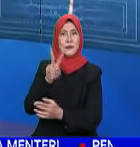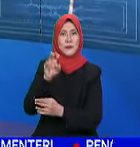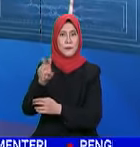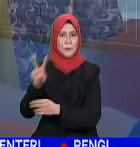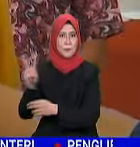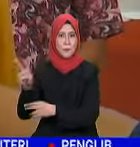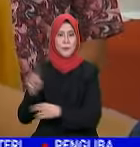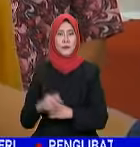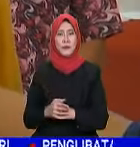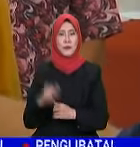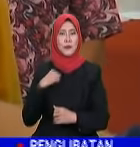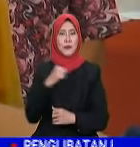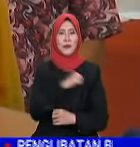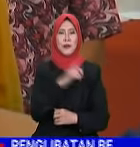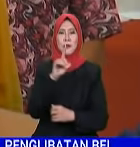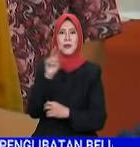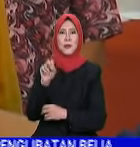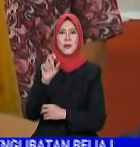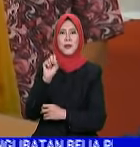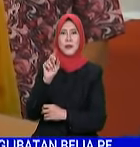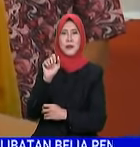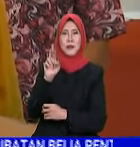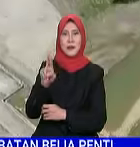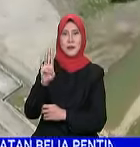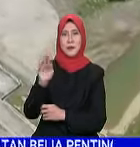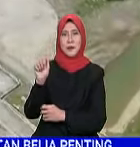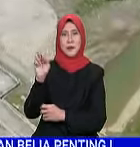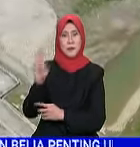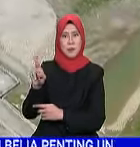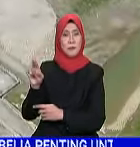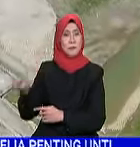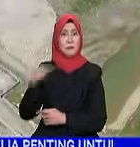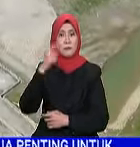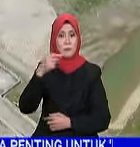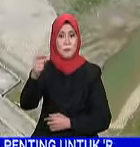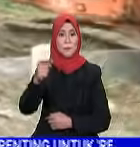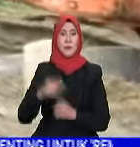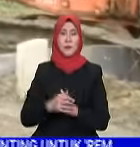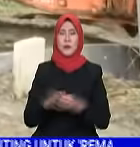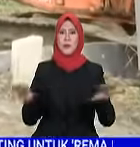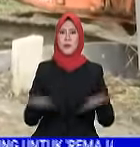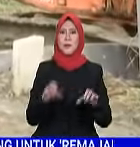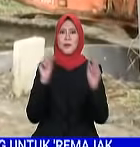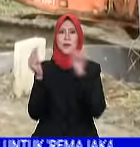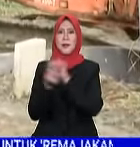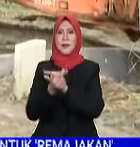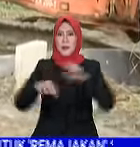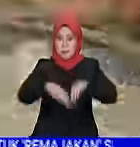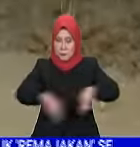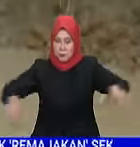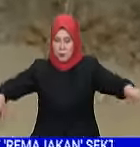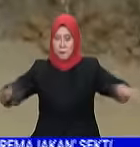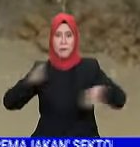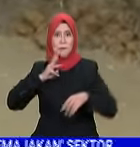2022. Ahli Dewan Negara Senator Datuk Bashir Alias berkata, antaranya bagi melaksanakan penggantian paip air di